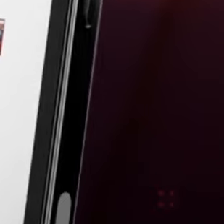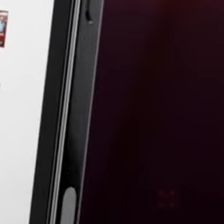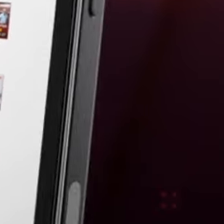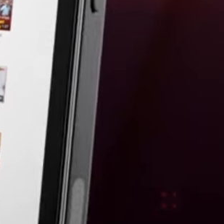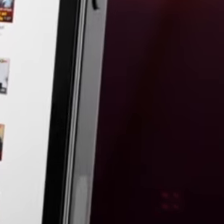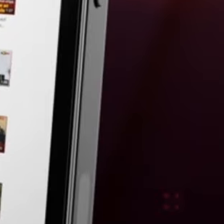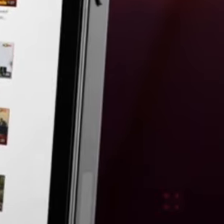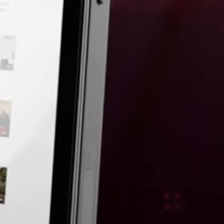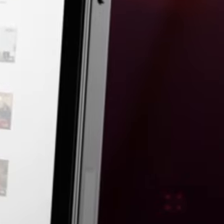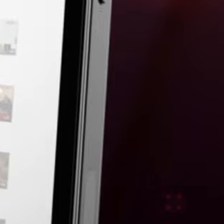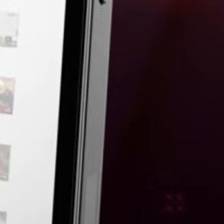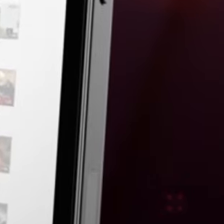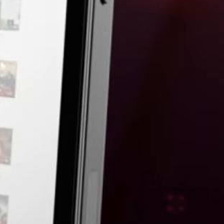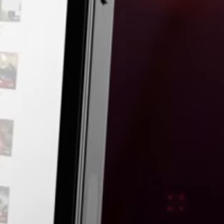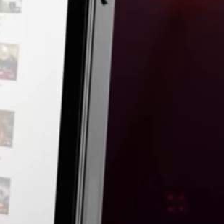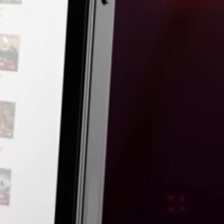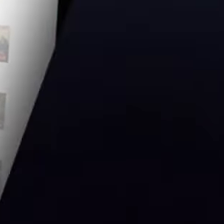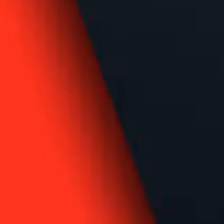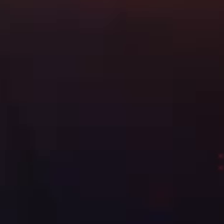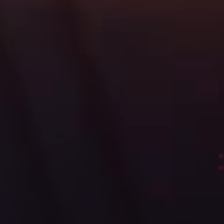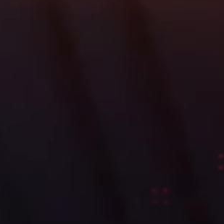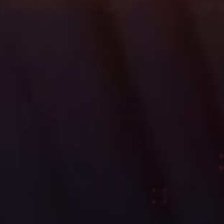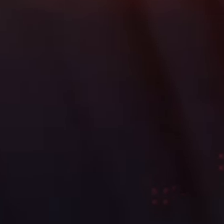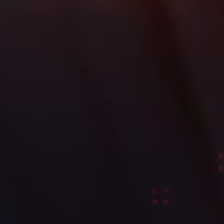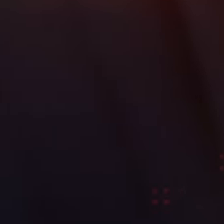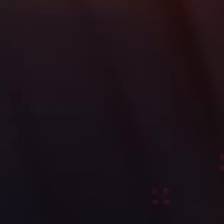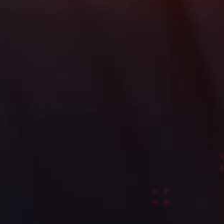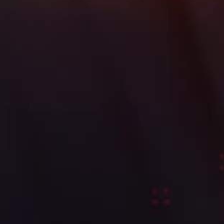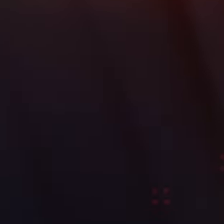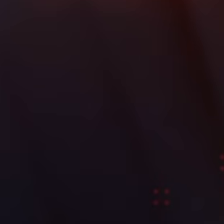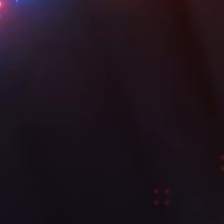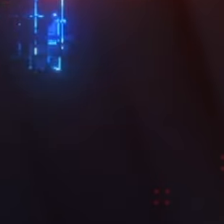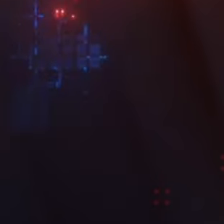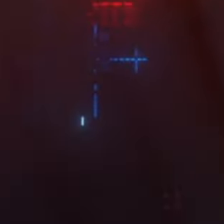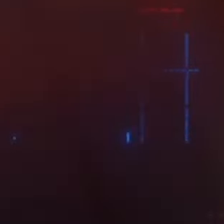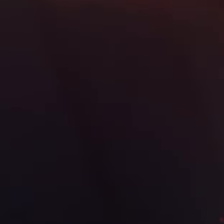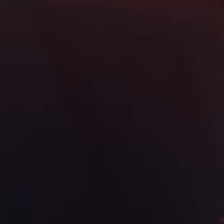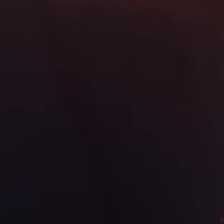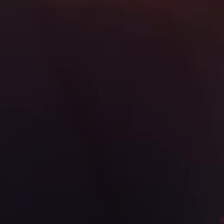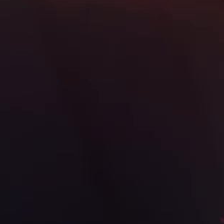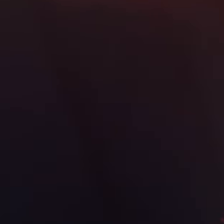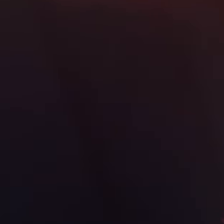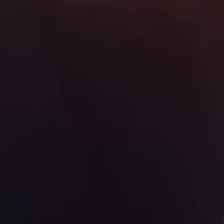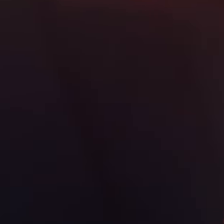එක අදම subscribe කරන්න. Newsfirst ජනතාව සමග.